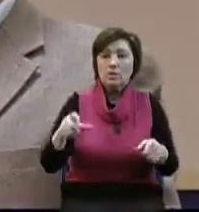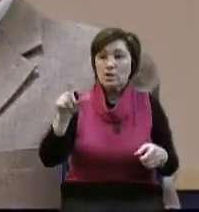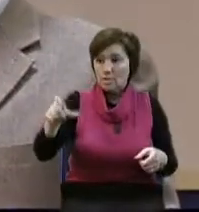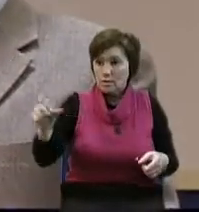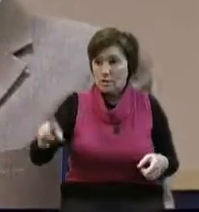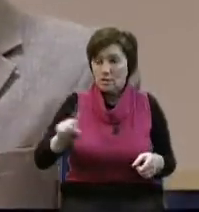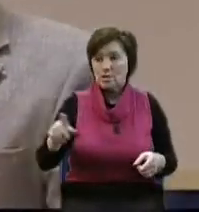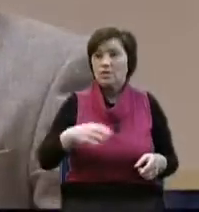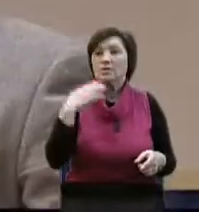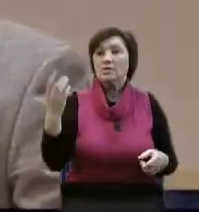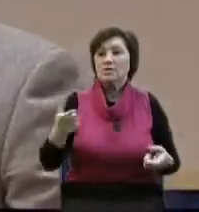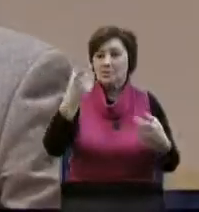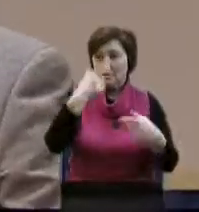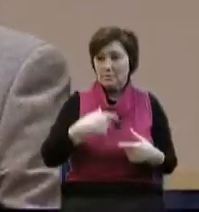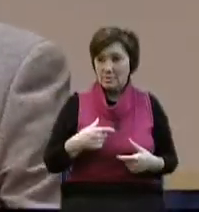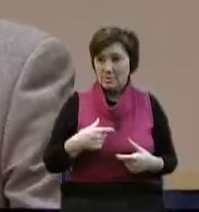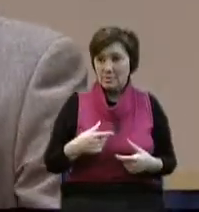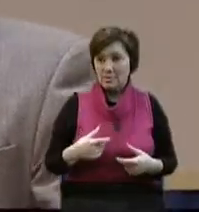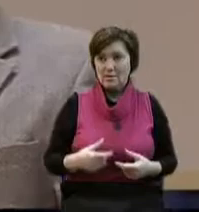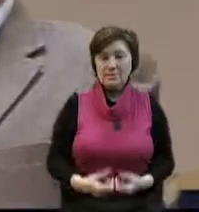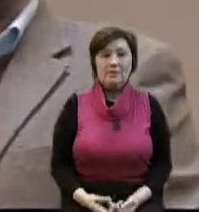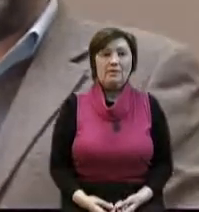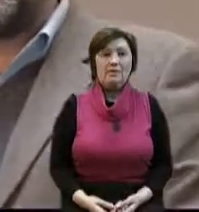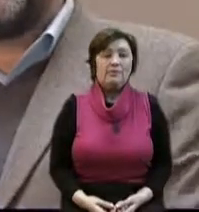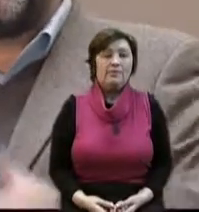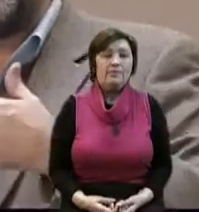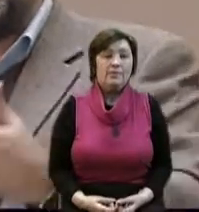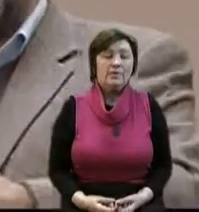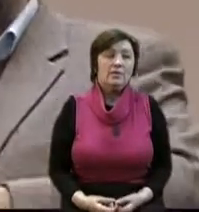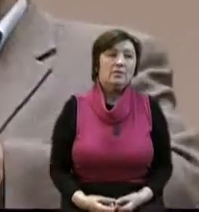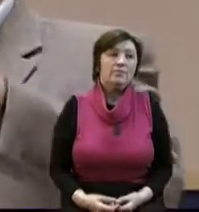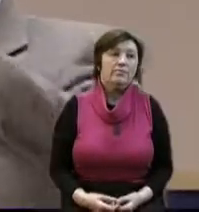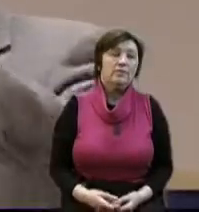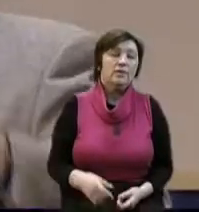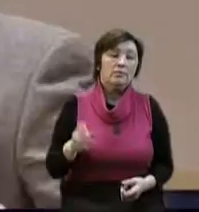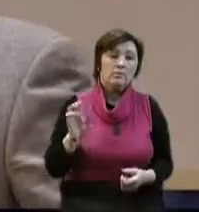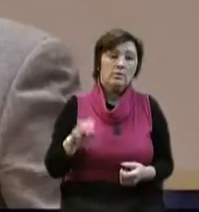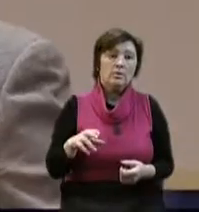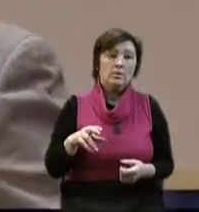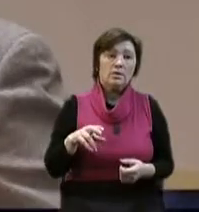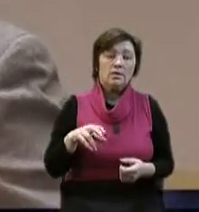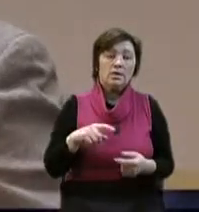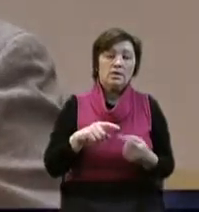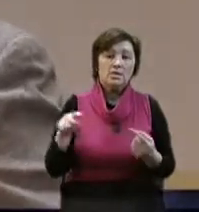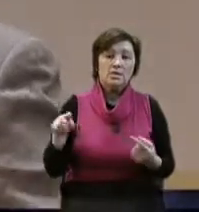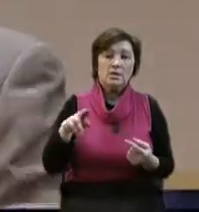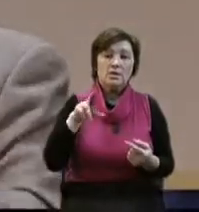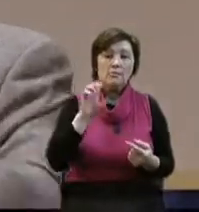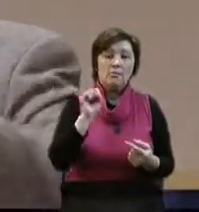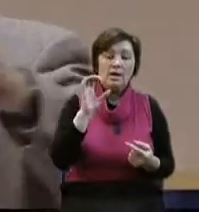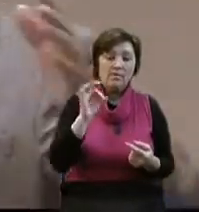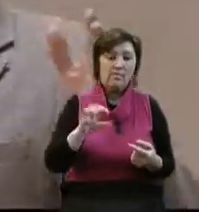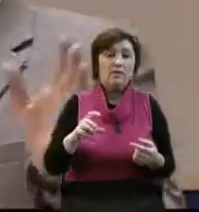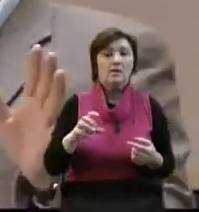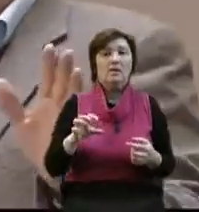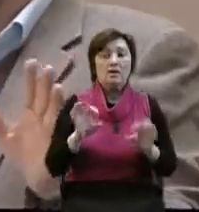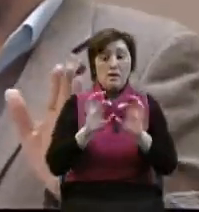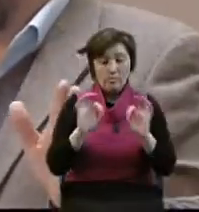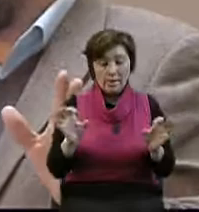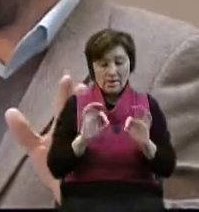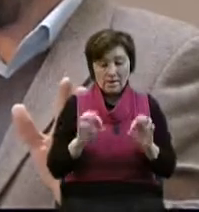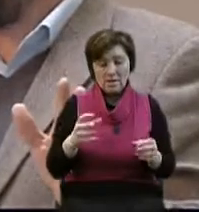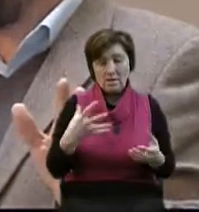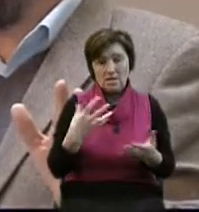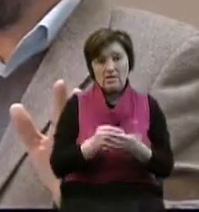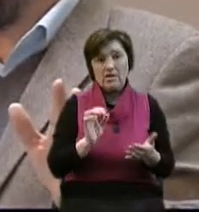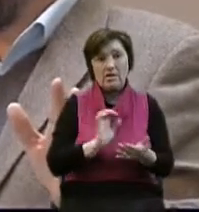субботе. Далее апостол Павел уже больше развивает эту тему в своих посланиях, потому что этот вопрос, он